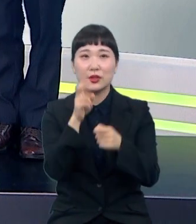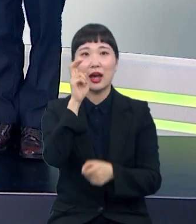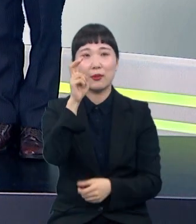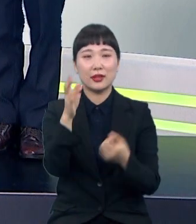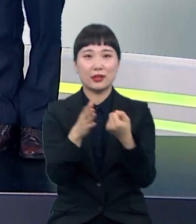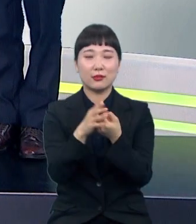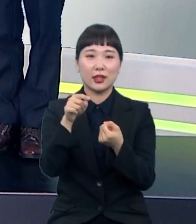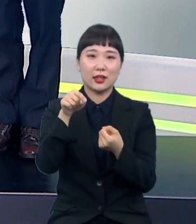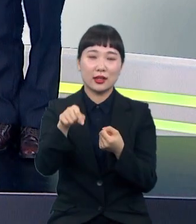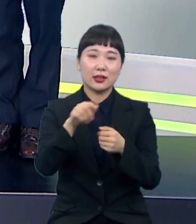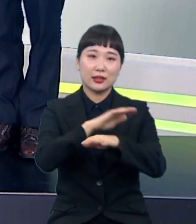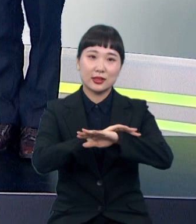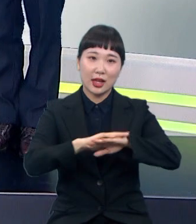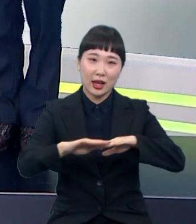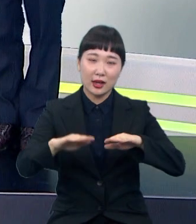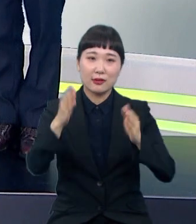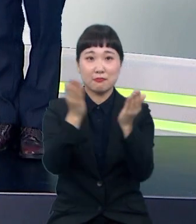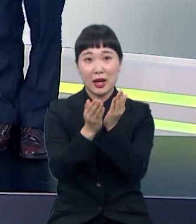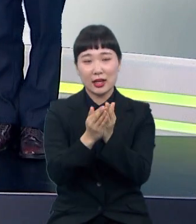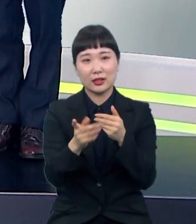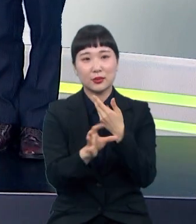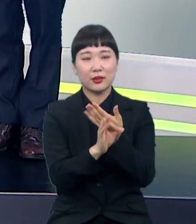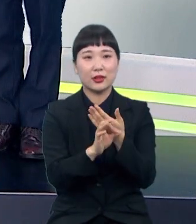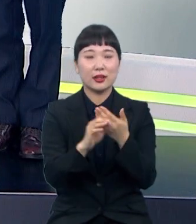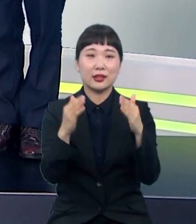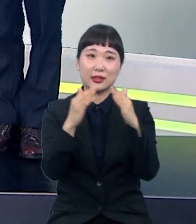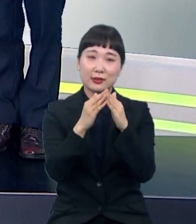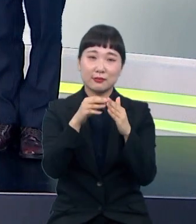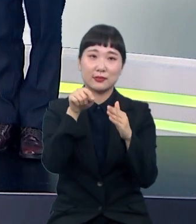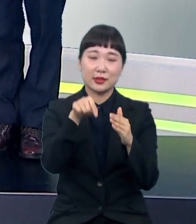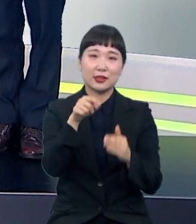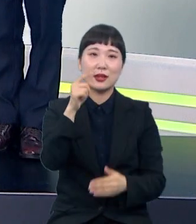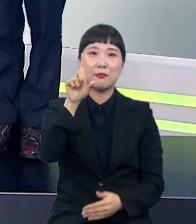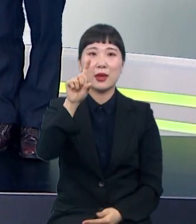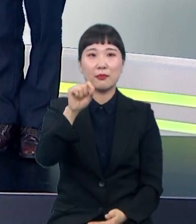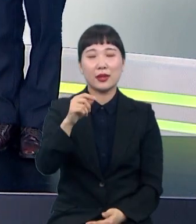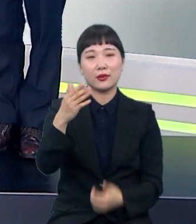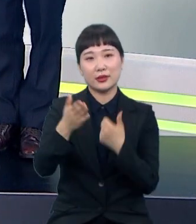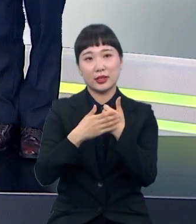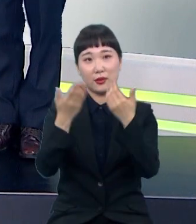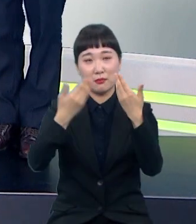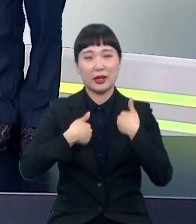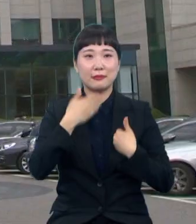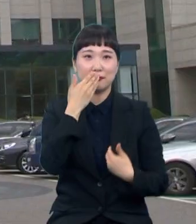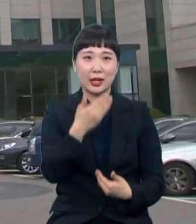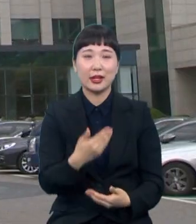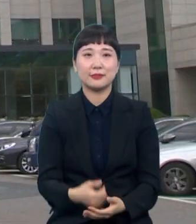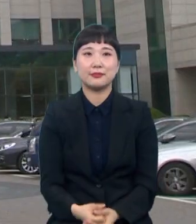경우 가구당 연간 최대 100만 원의 혜택을 받을 수 있습니다. 김지영 기자가 보도합니다.